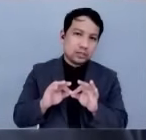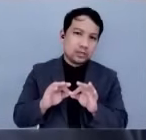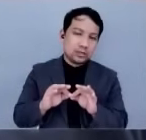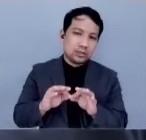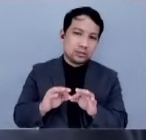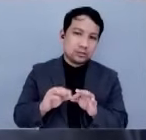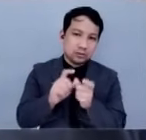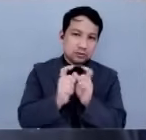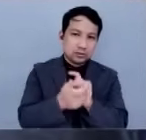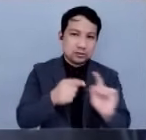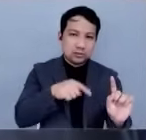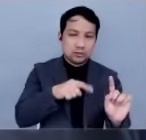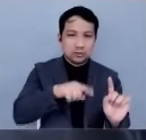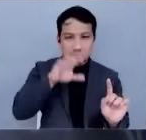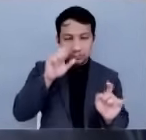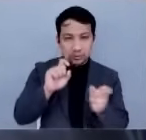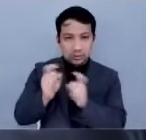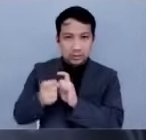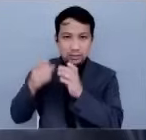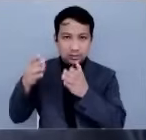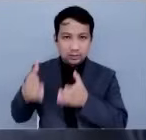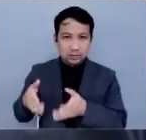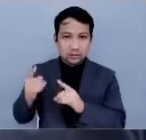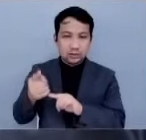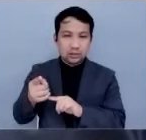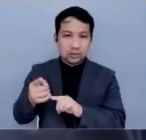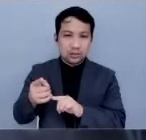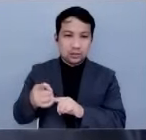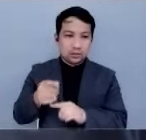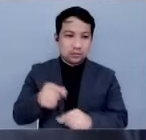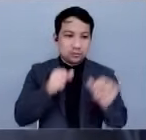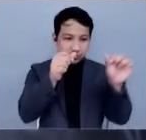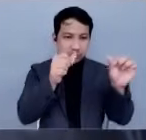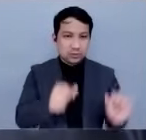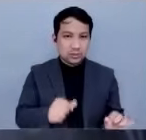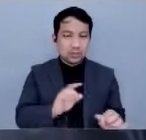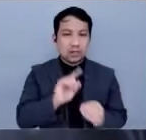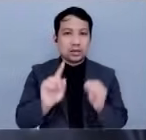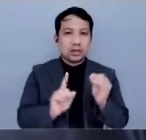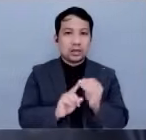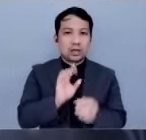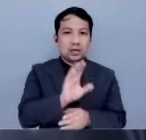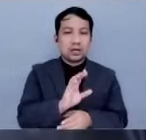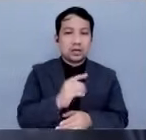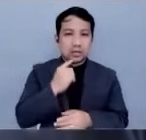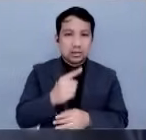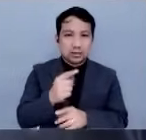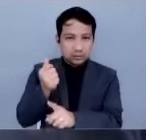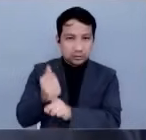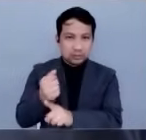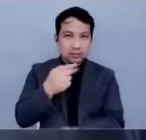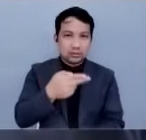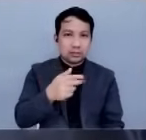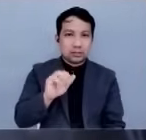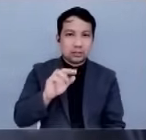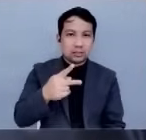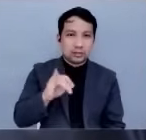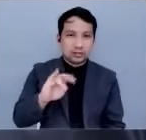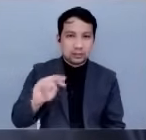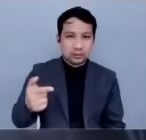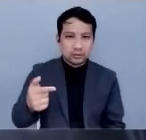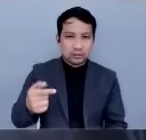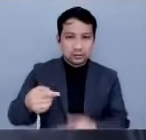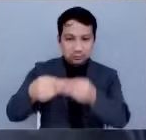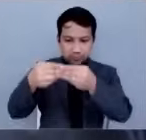to, siya yung naunang mag-post ng article about the hacking incident. Lagi siya, nakita namin